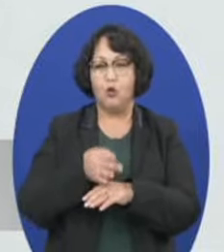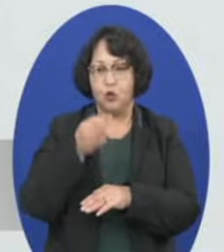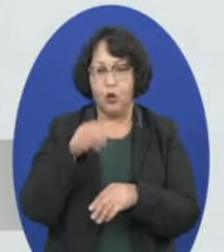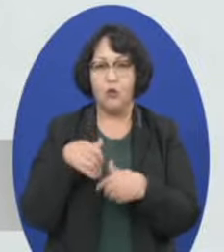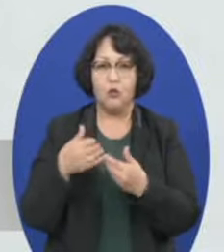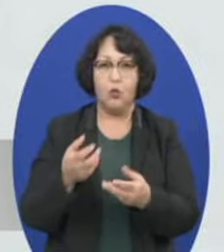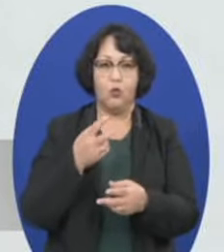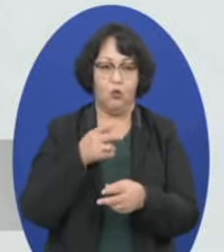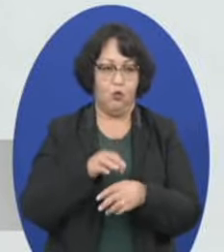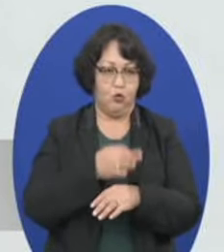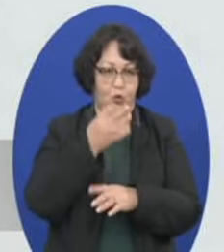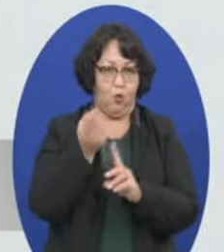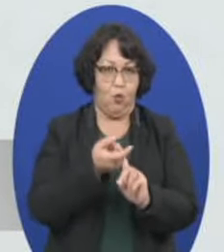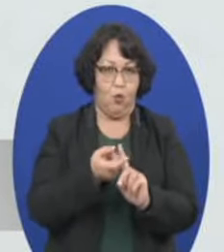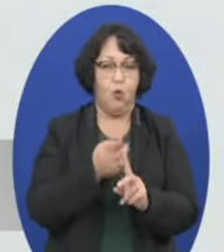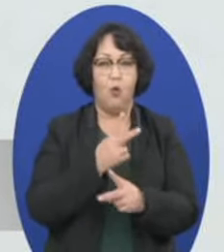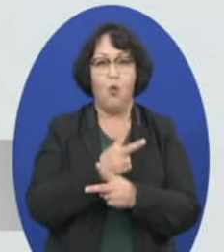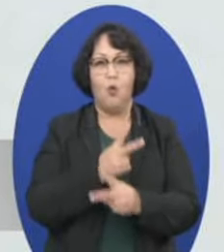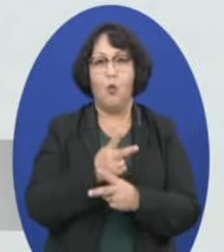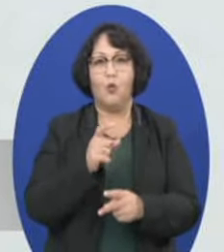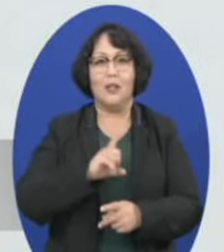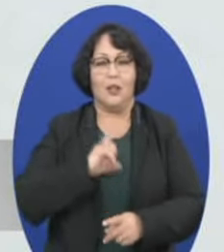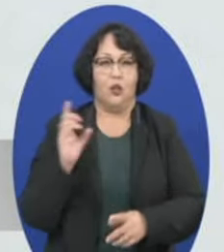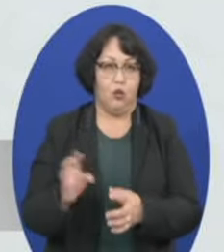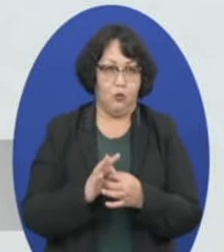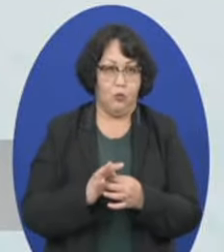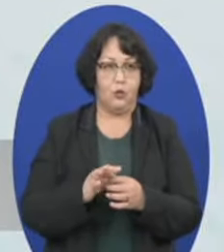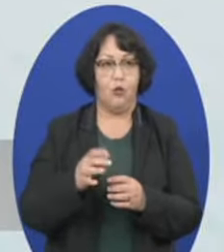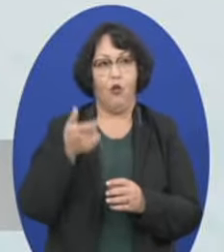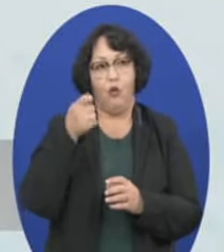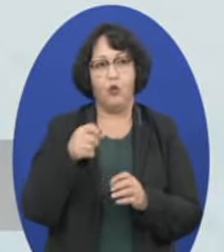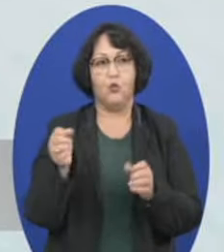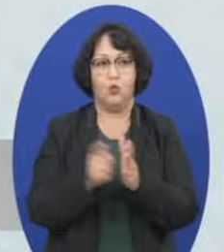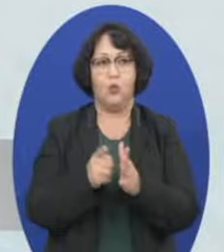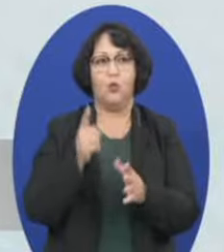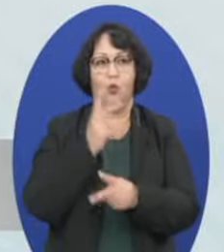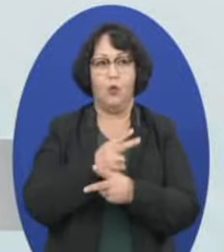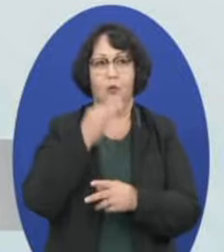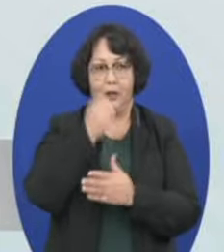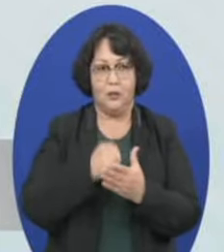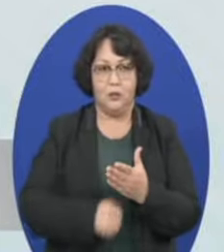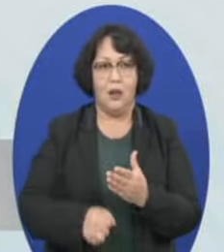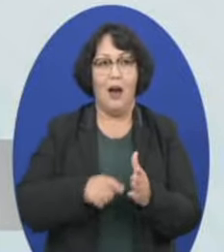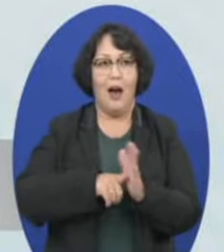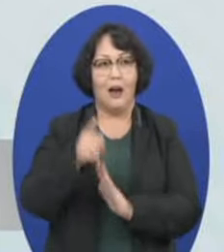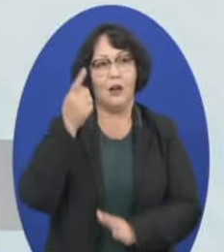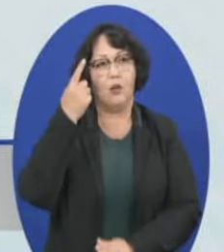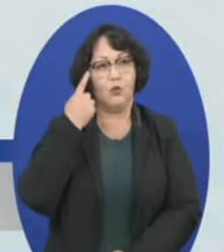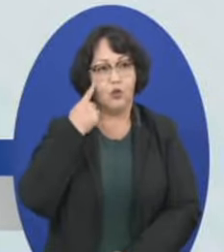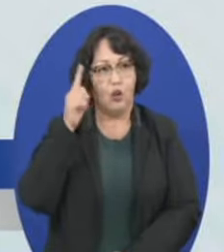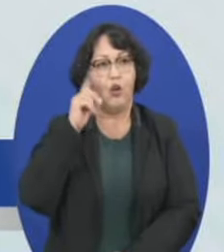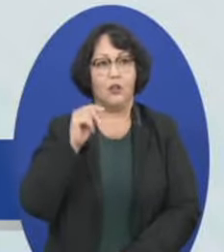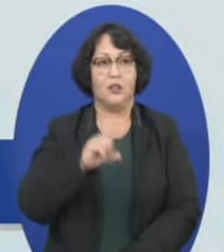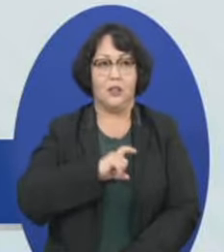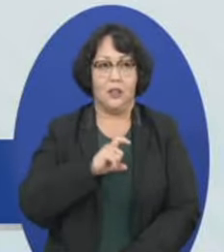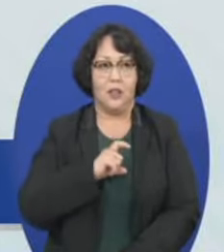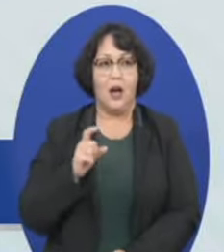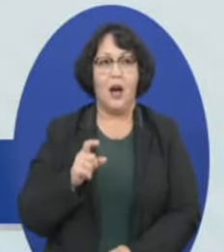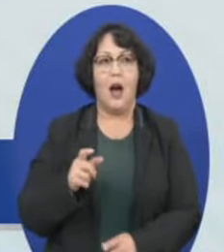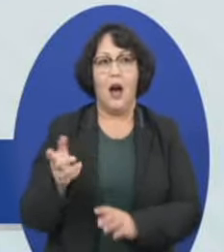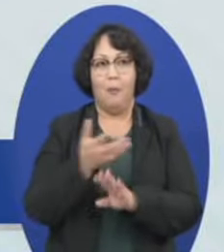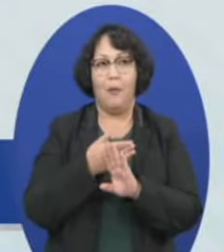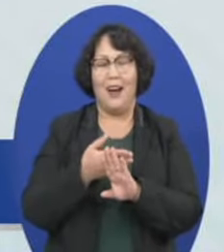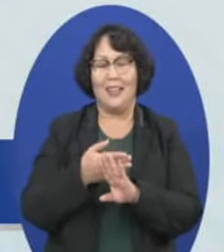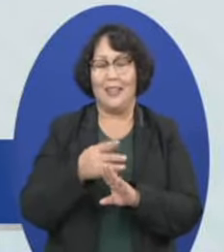зэрэг одоо хүний эрхтэй холбоотой гол гол хуулиудыг хилэлцэж одоо баталсан. Бид нар бол анх удаа одоо зохиогчийн эрх болон түүний одоо хамаарх эрхийг